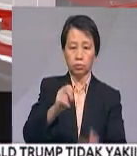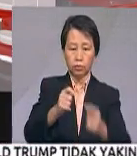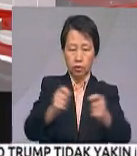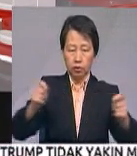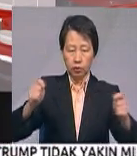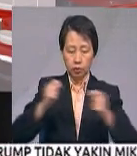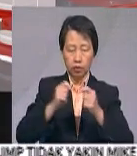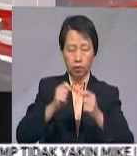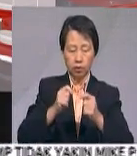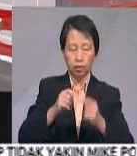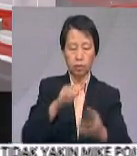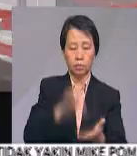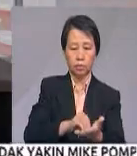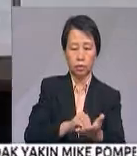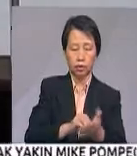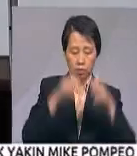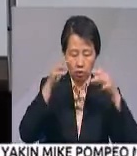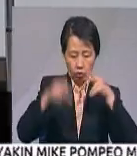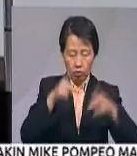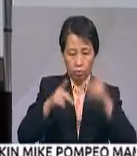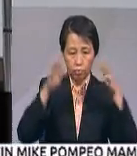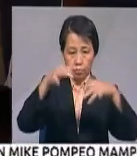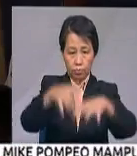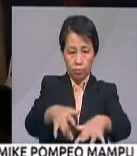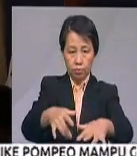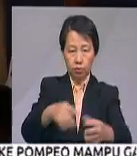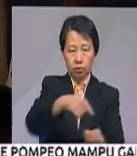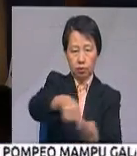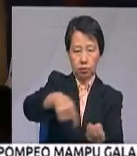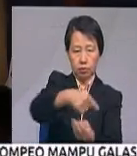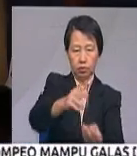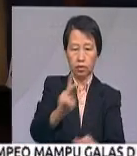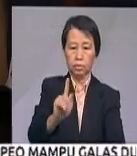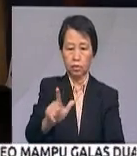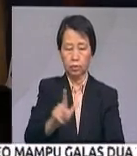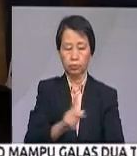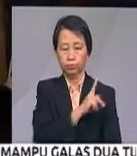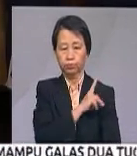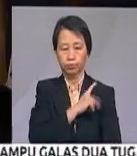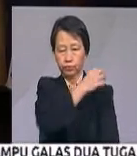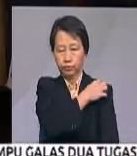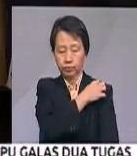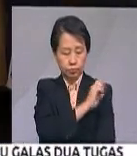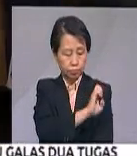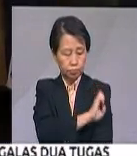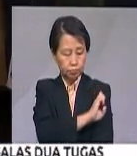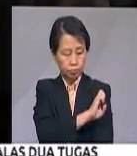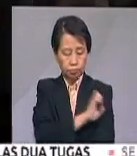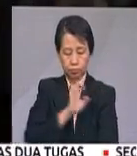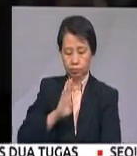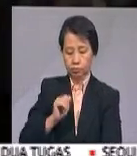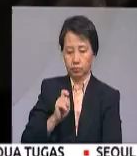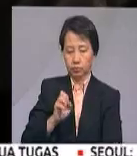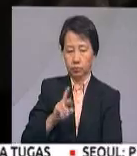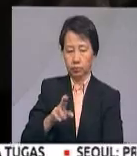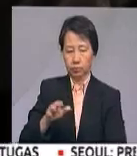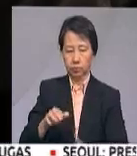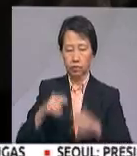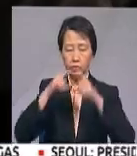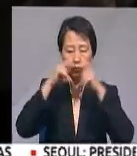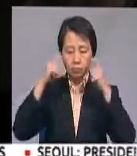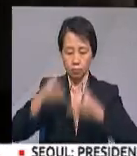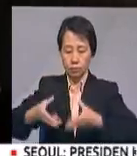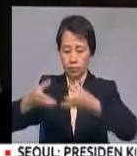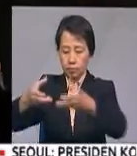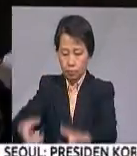lokasi serentak, iaitu tempat tumpuan awam sekitar ibu negara. Ketua Pegawai Eksekutifnya Muhammad Badri Hussein menyerahkan penutup mulut